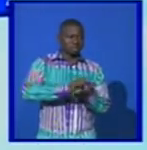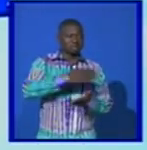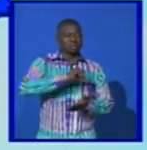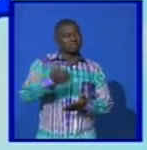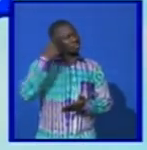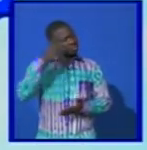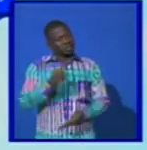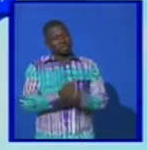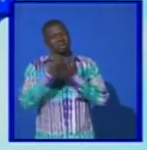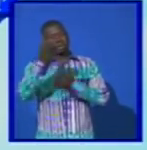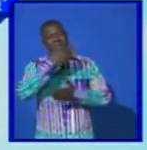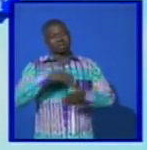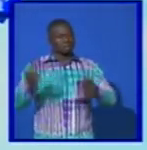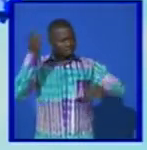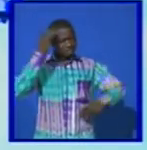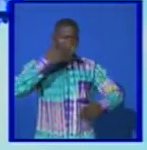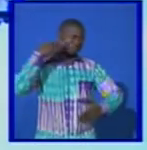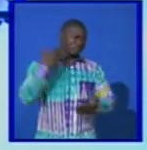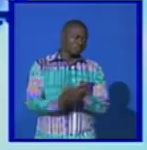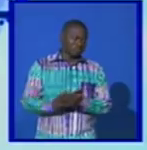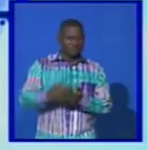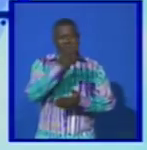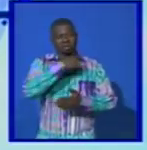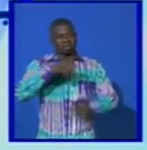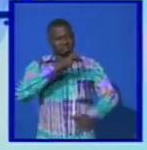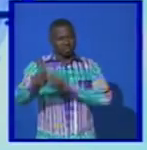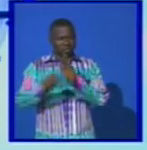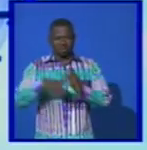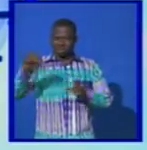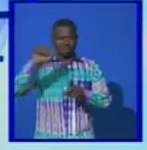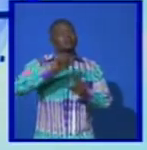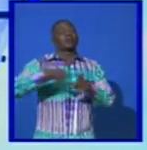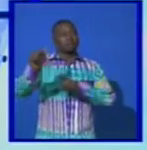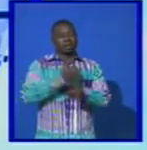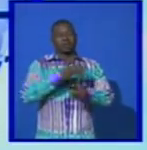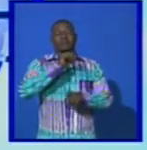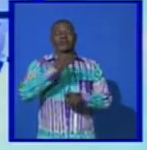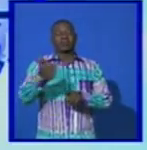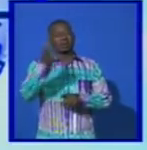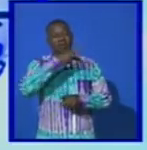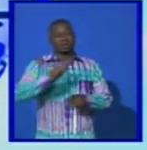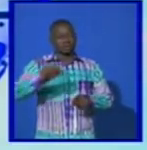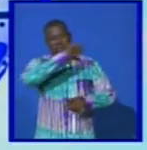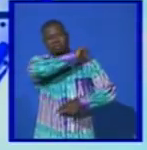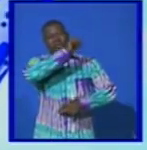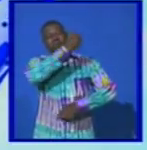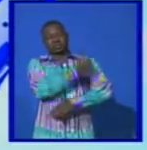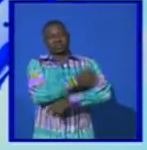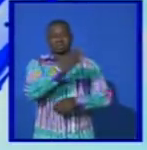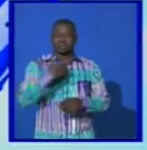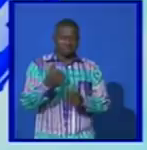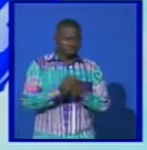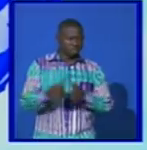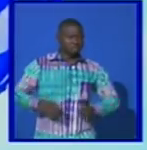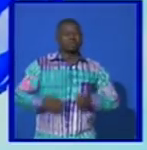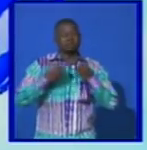des populations n'est pas que l'affaire des autorités. Grâce à une initiative privée, des activités de gratuité de soins au profit des femmes et enfants de 0